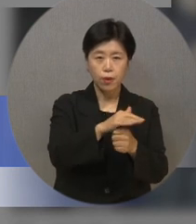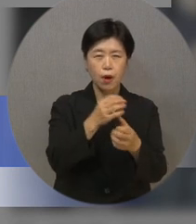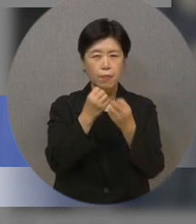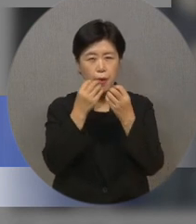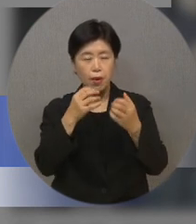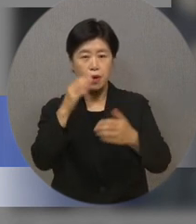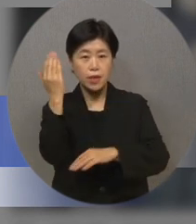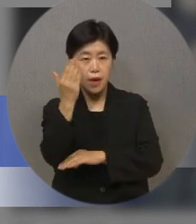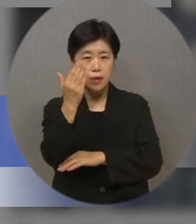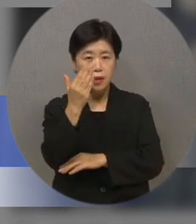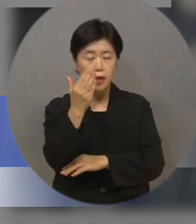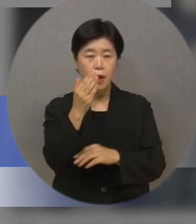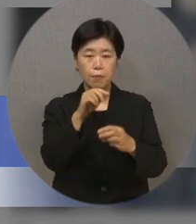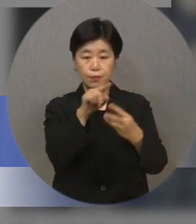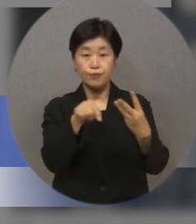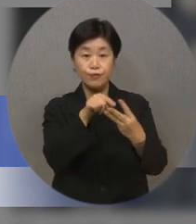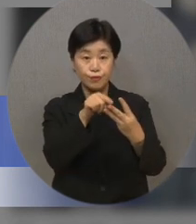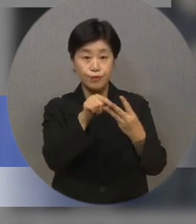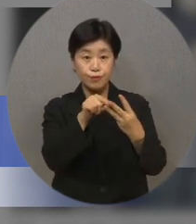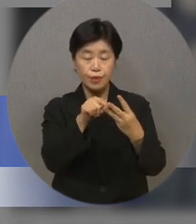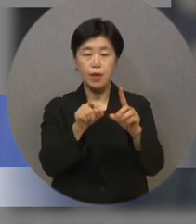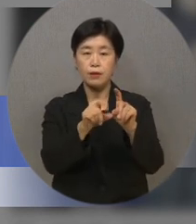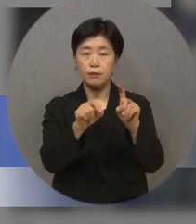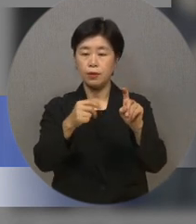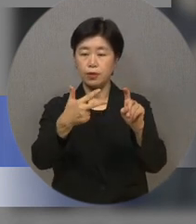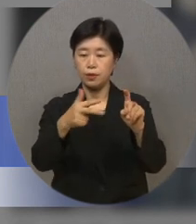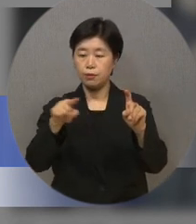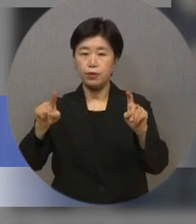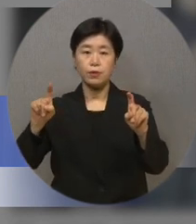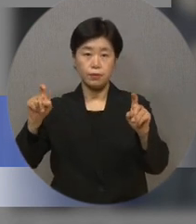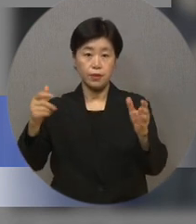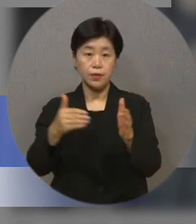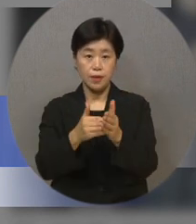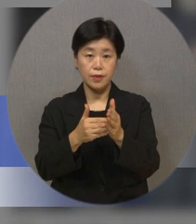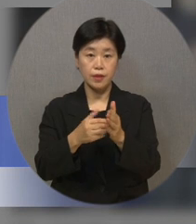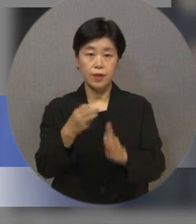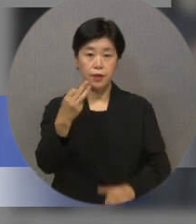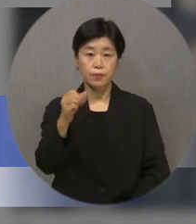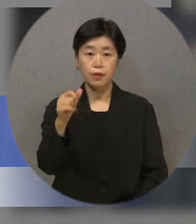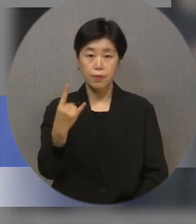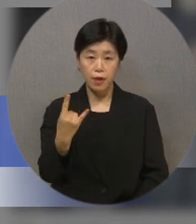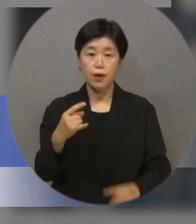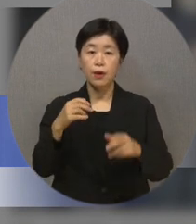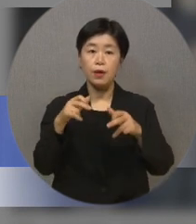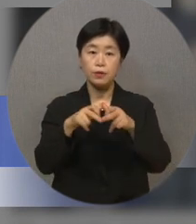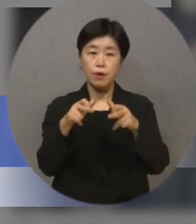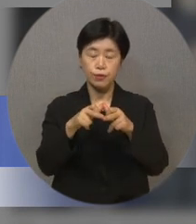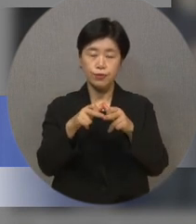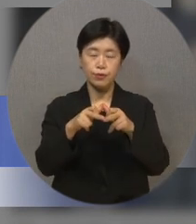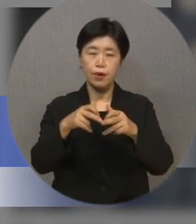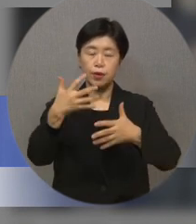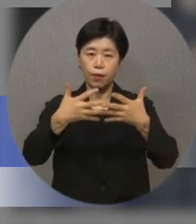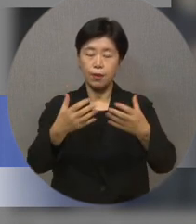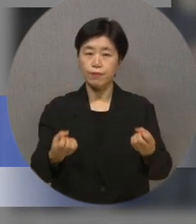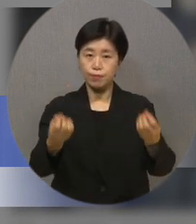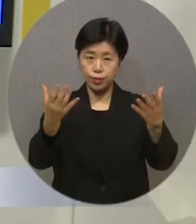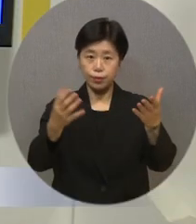시선은 다음 달 7일부터 11일까지 제 13회 서울 베리어프리 영화제에서 상영될